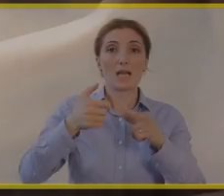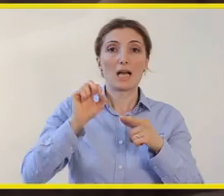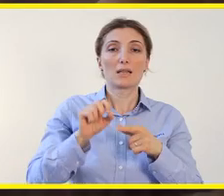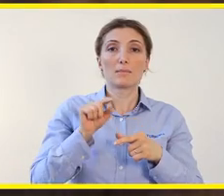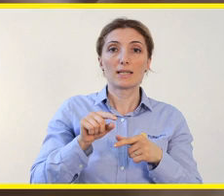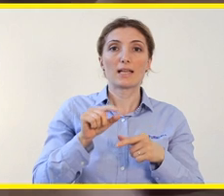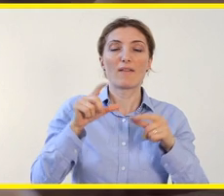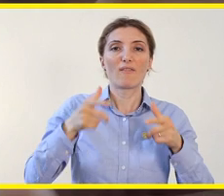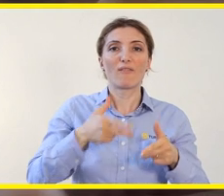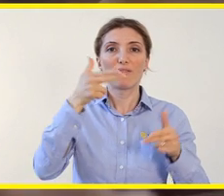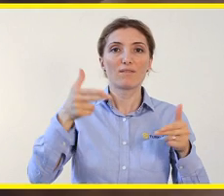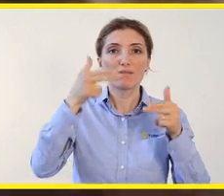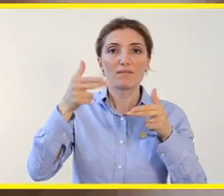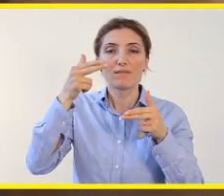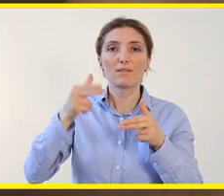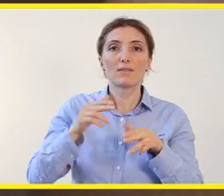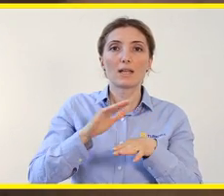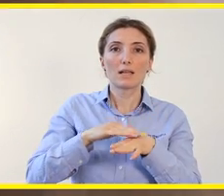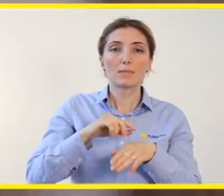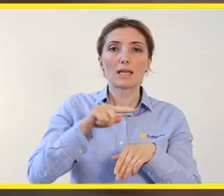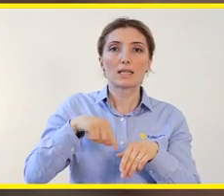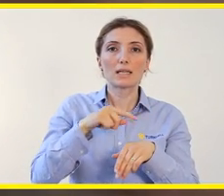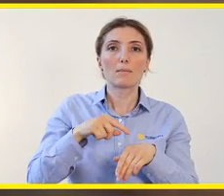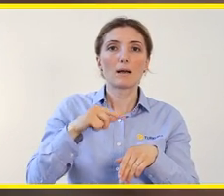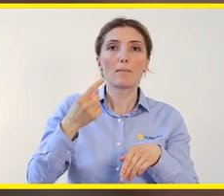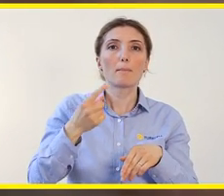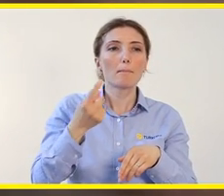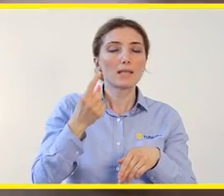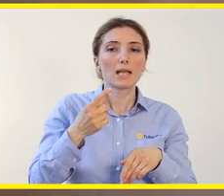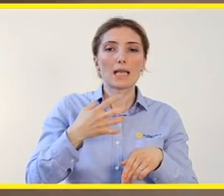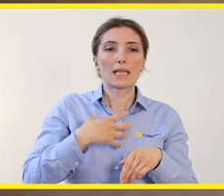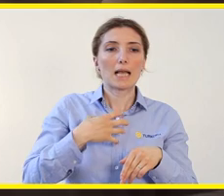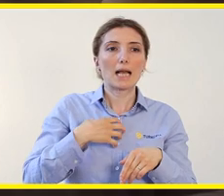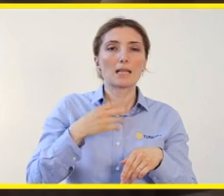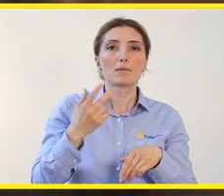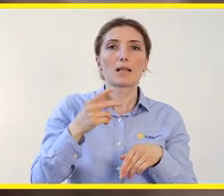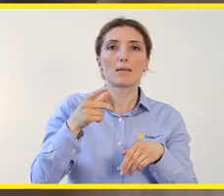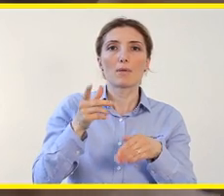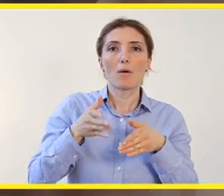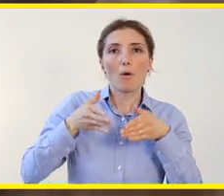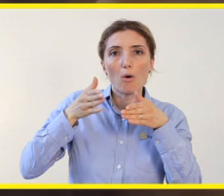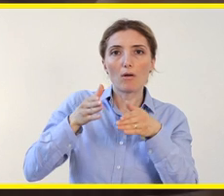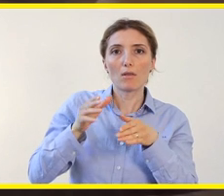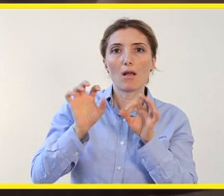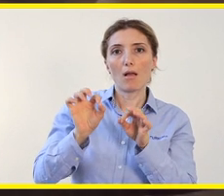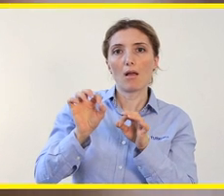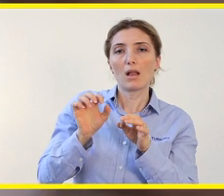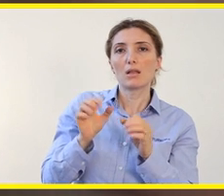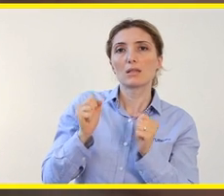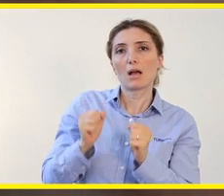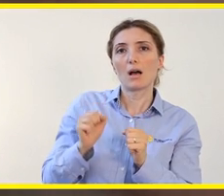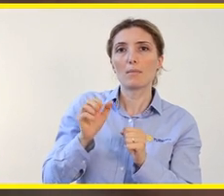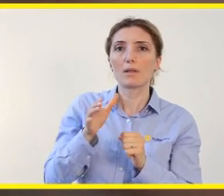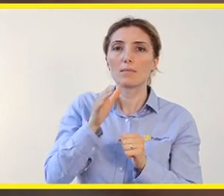T60 ile video çekim sırasında odağınızın belirli bir kişi ya da nesne üzerinde kalmasını sağlayabilirsiniz. Bu özelliği aktifleştirmek